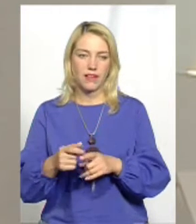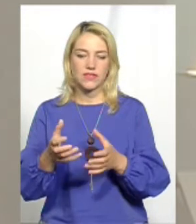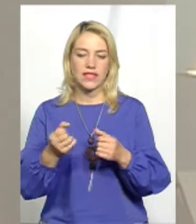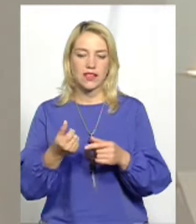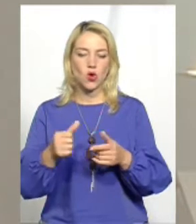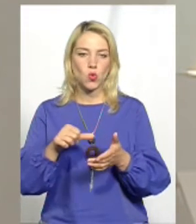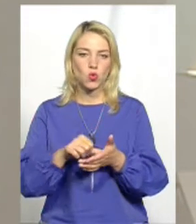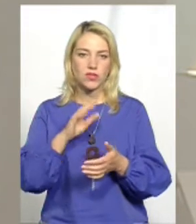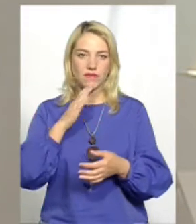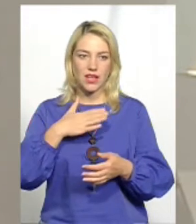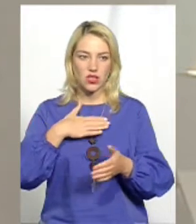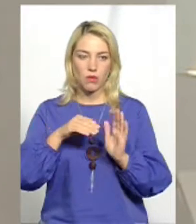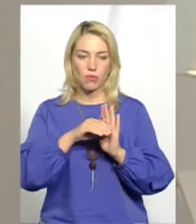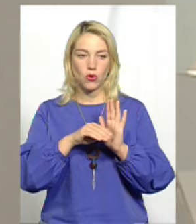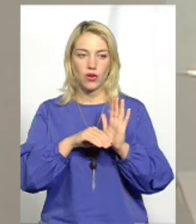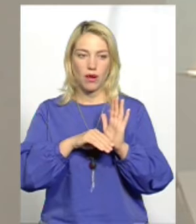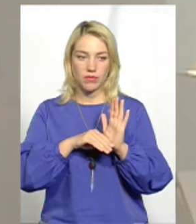участь у нашій програмі.